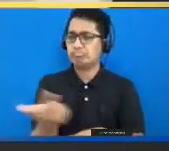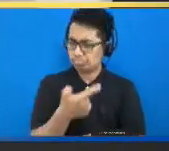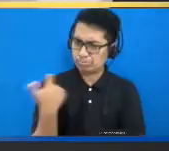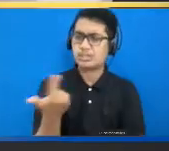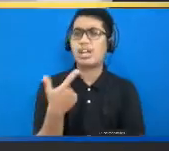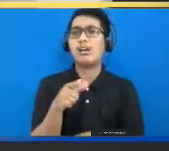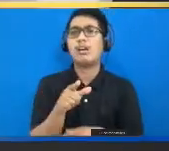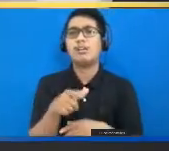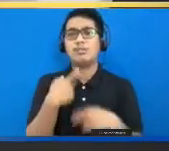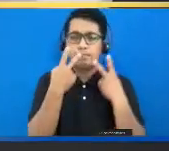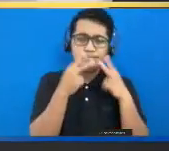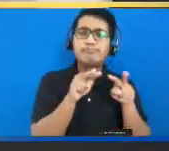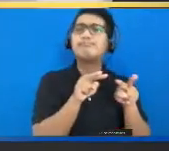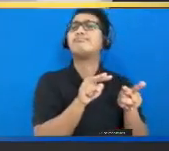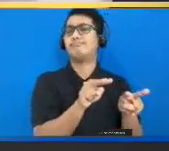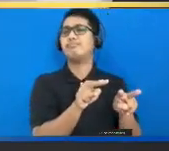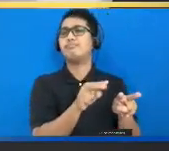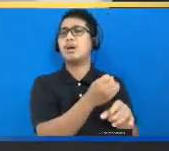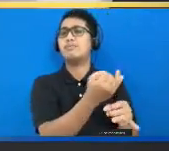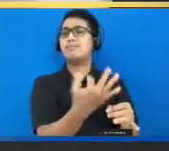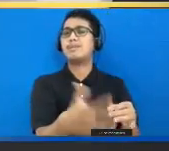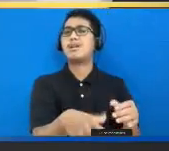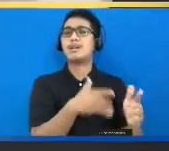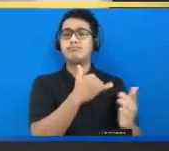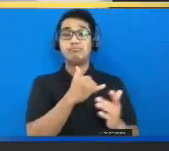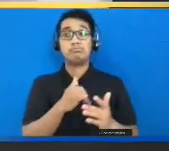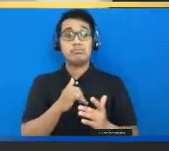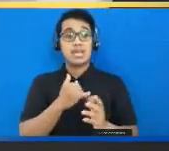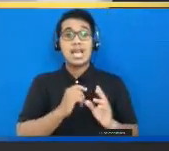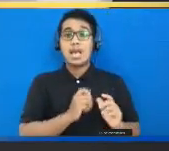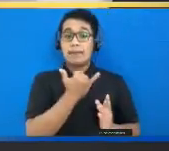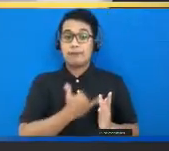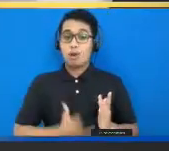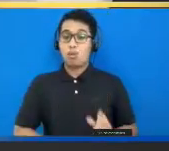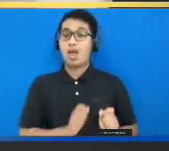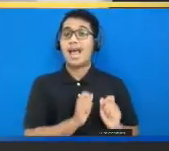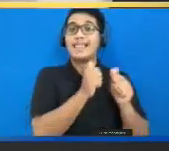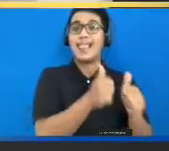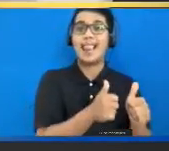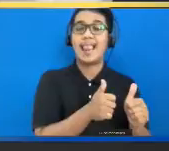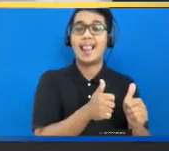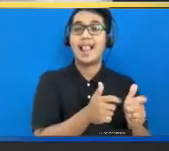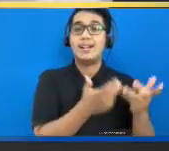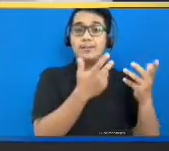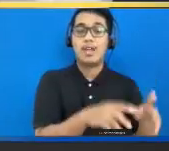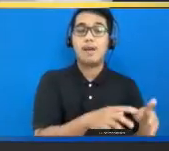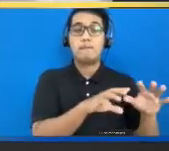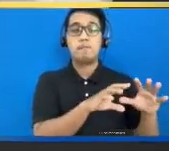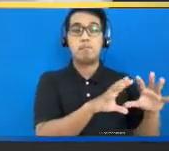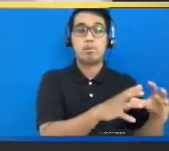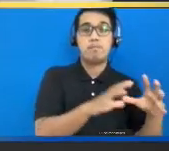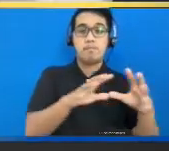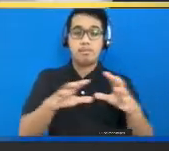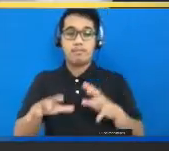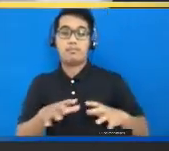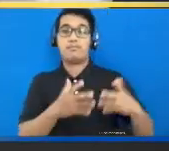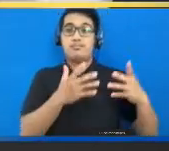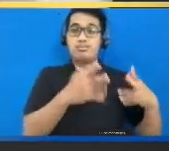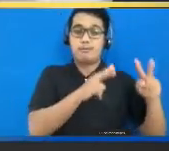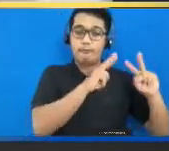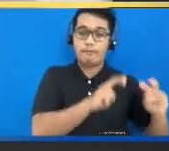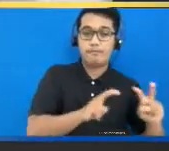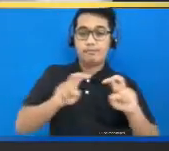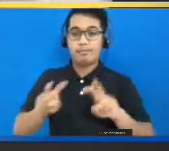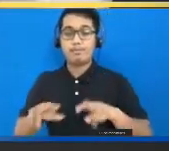sangat memperhatikan beberapa hasil evaluasi yang dilakukan oleh beberapa hal institusi ataupun